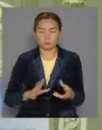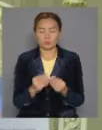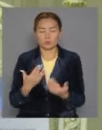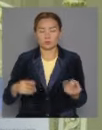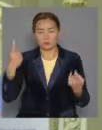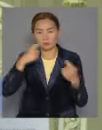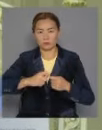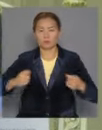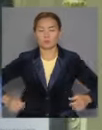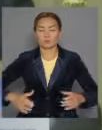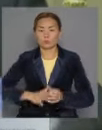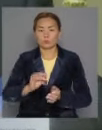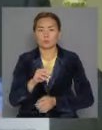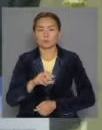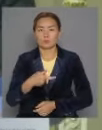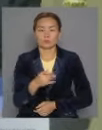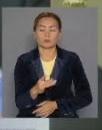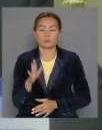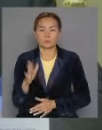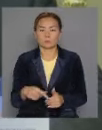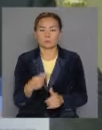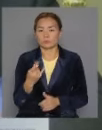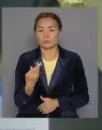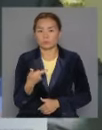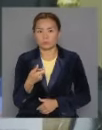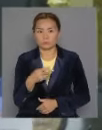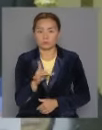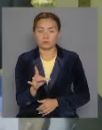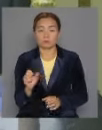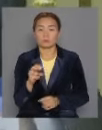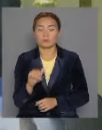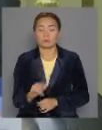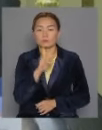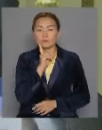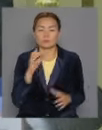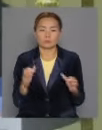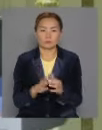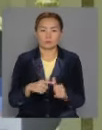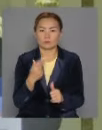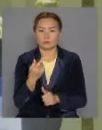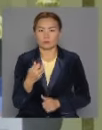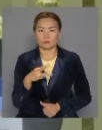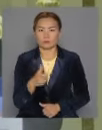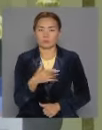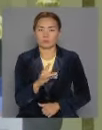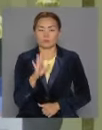идея открыть отделение Курмангазатану в консерватории имени Курмангазы, а в Атырау создать молодежный оркестр имени Курмангазы.